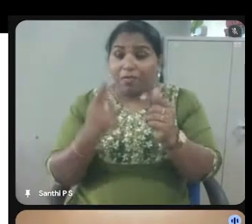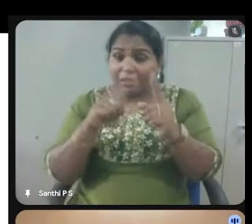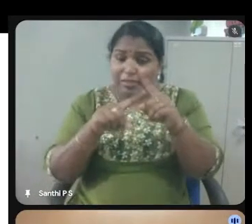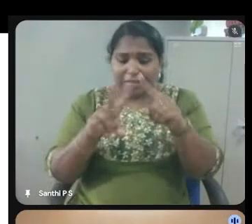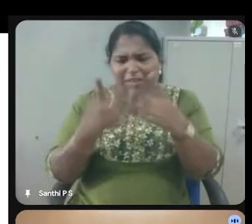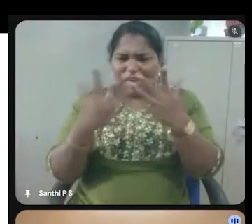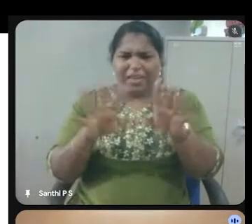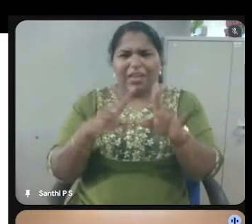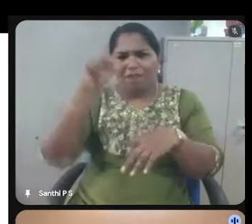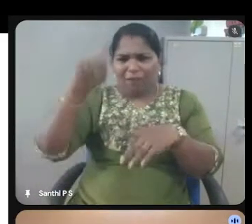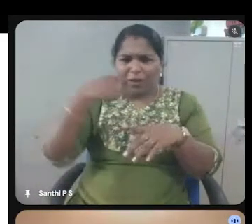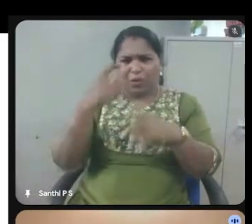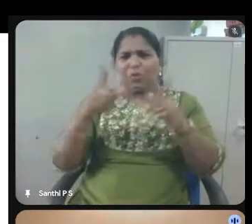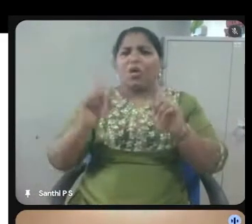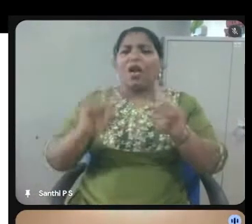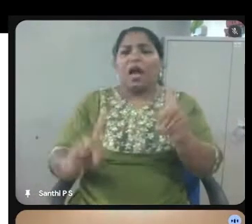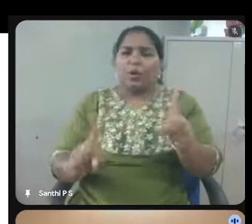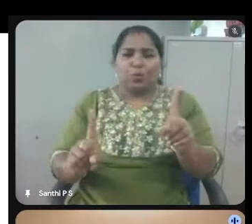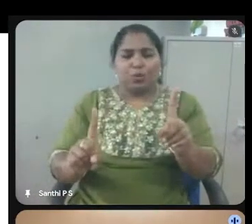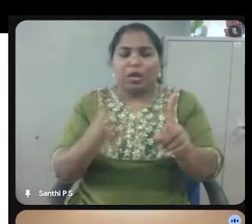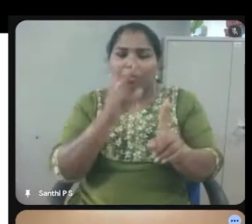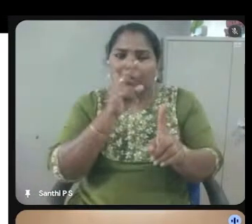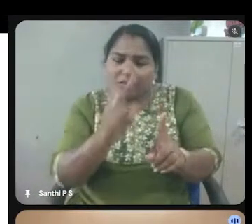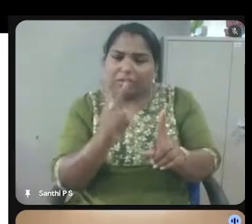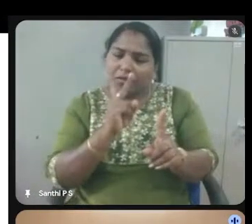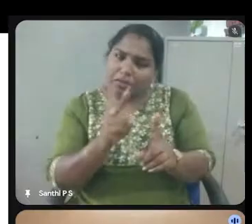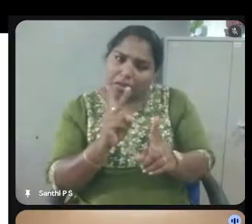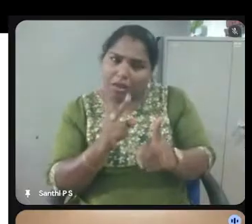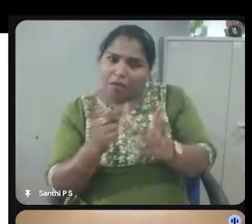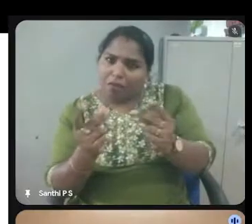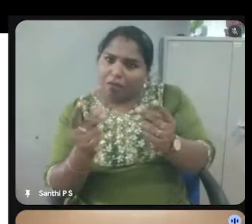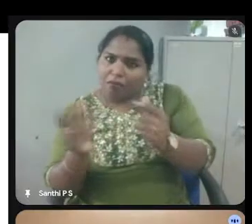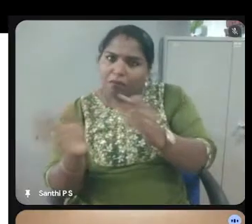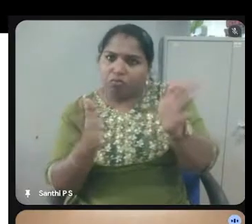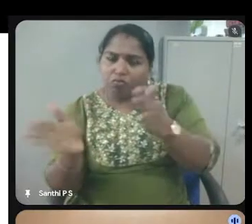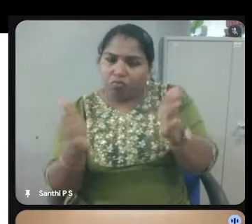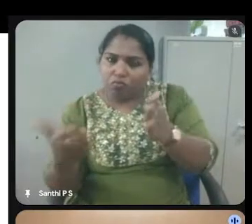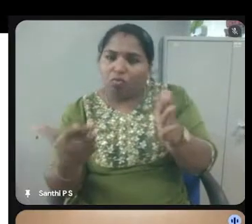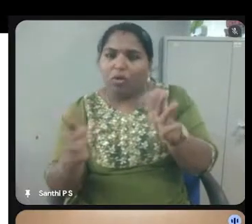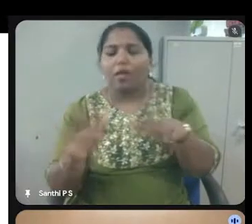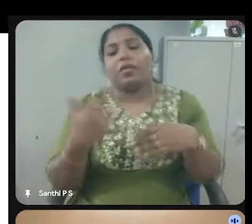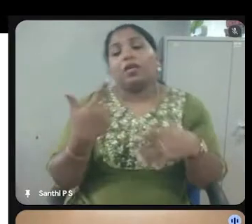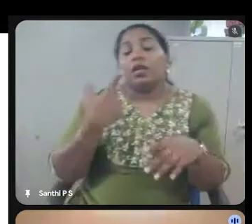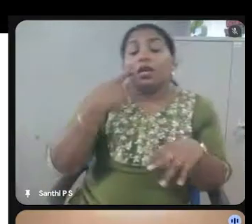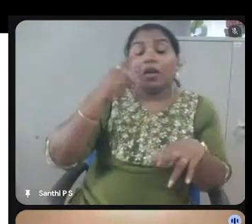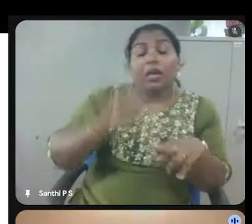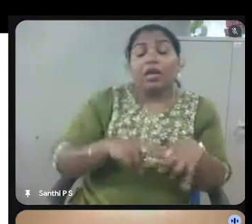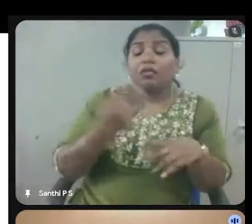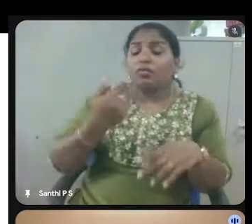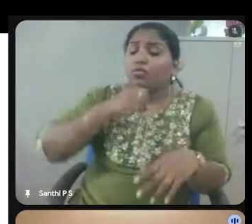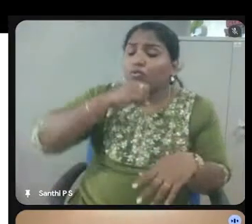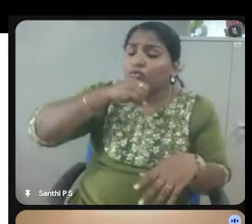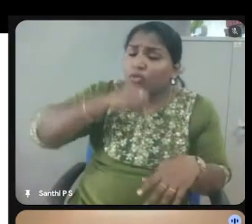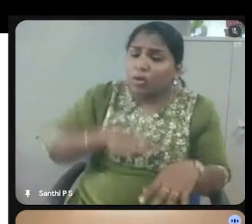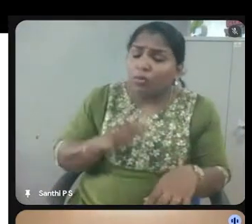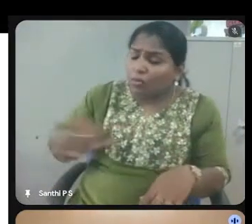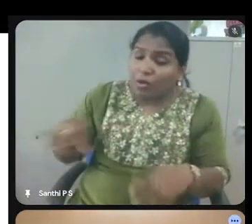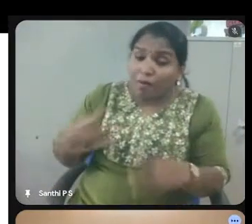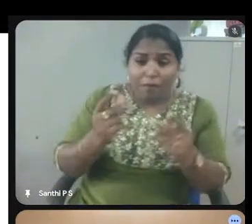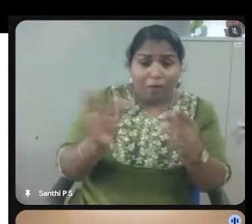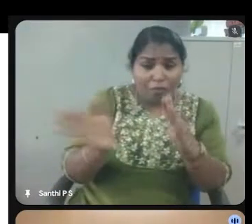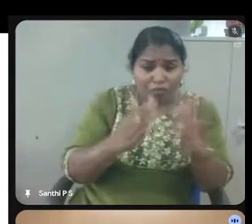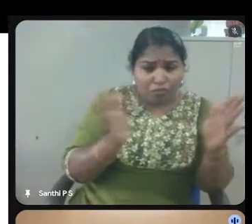എന്ത് പറ്റുന്ന വെച്ചാൽ ഈ ഇത്രയും ചെറിയ കുട്ടികൾ ഇത്രയും എന്താ പറയുക യങ് ആയിട്ടുള്ള ബ്രെയിൻ ഇത്രയും ഫാസ്റ്റ് ആയിട്ടുള്ള കാര്യമാണ് ഈ കണ്ടുകൊണ്ടിരിക്കുന്നത്